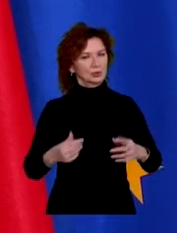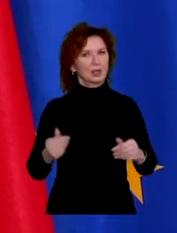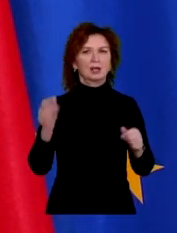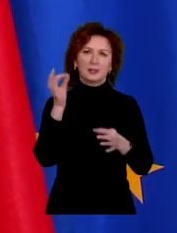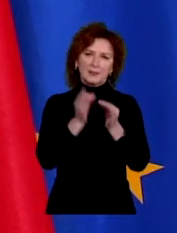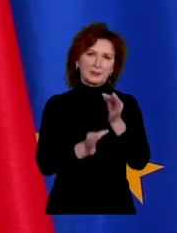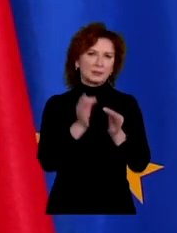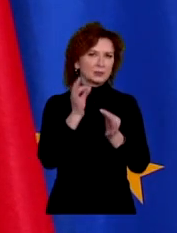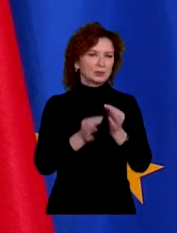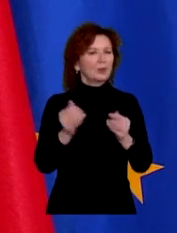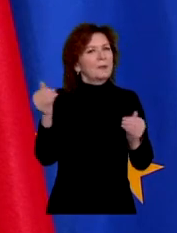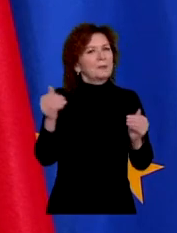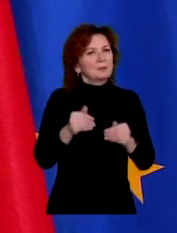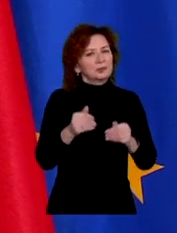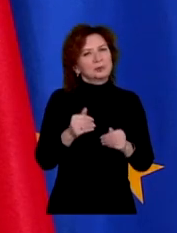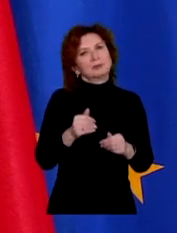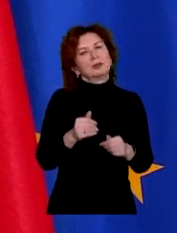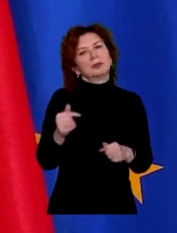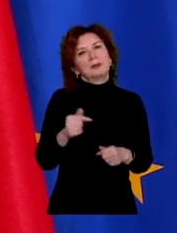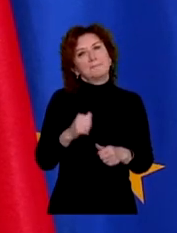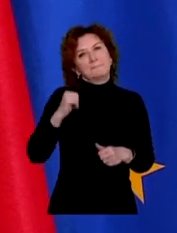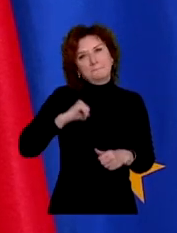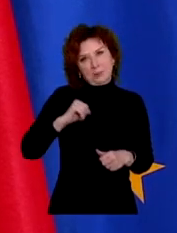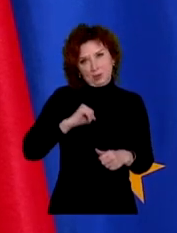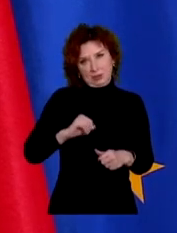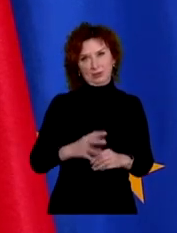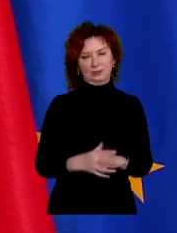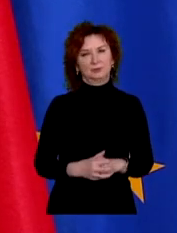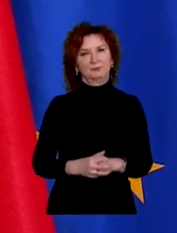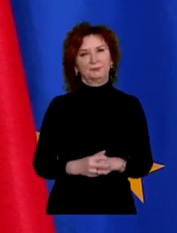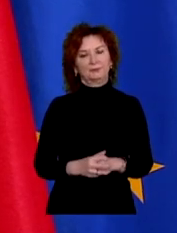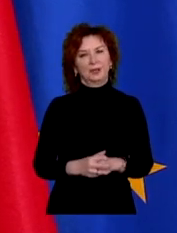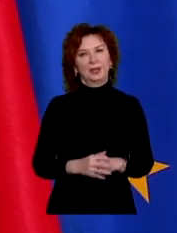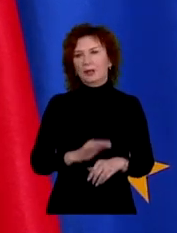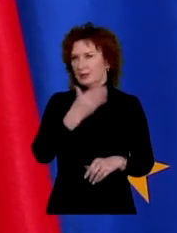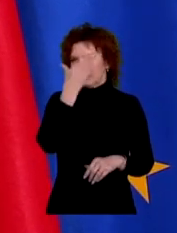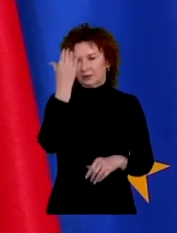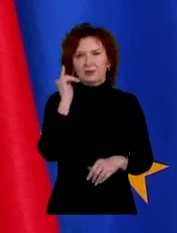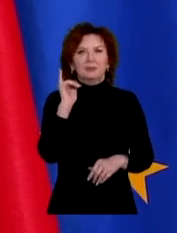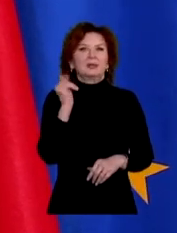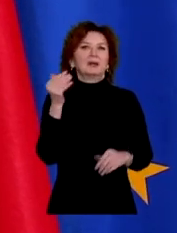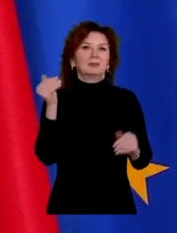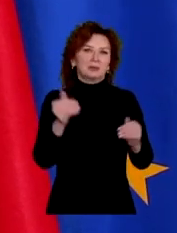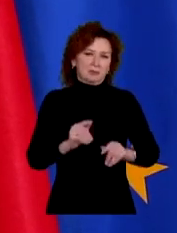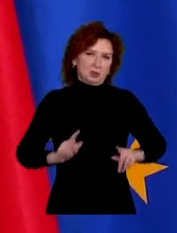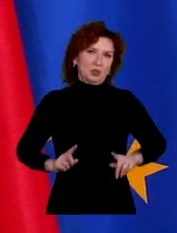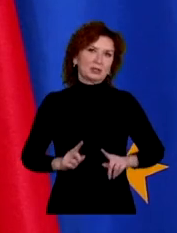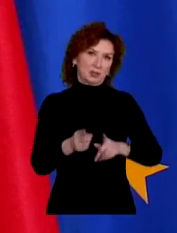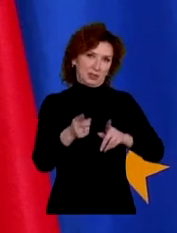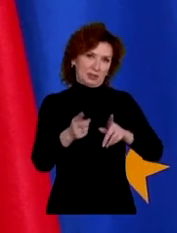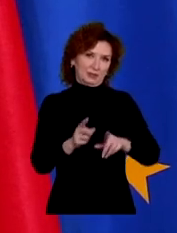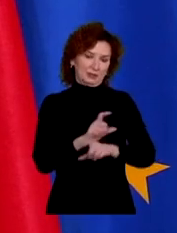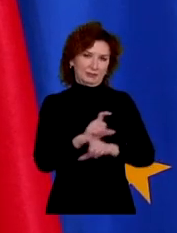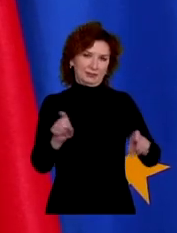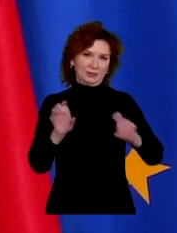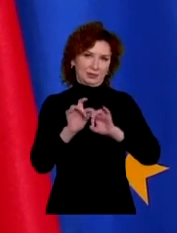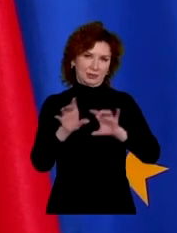poczekać jeszcze na to, co będzie możliwe w warstwie organizacyjnej, pandemicznej. Natomiast spotkania też